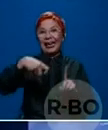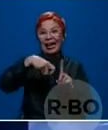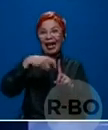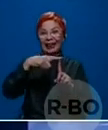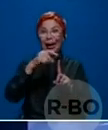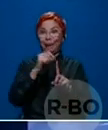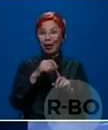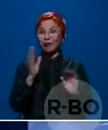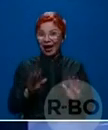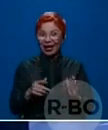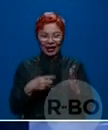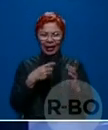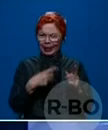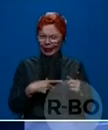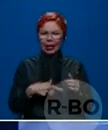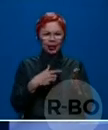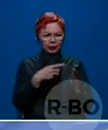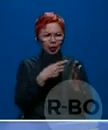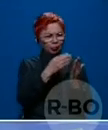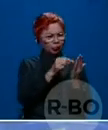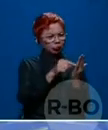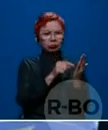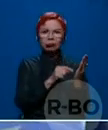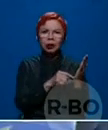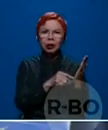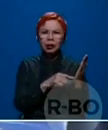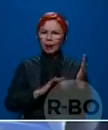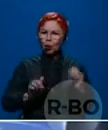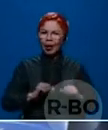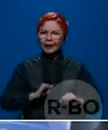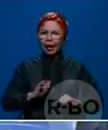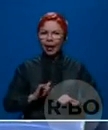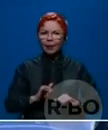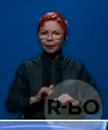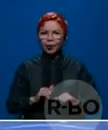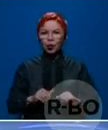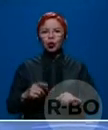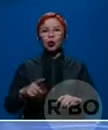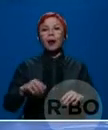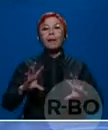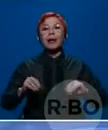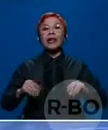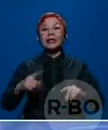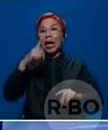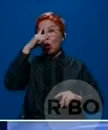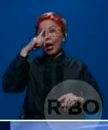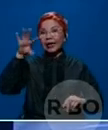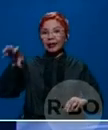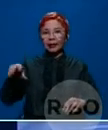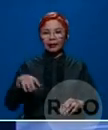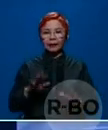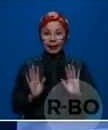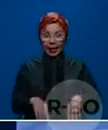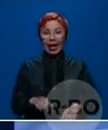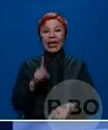ektp sekarang kami juga punya Kami ingin melakukan hal yang sama yaitu Artinya kita lebih meningkatkan lagi satu Jakarta